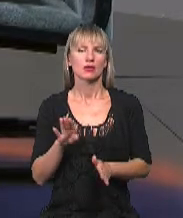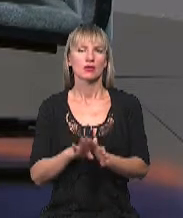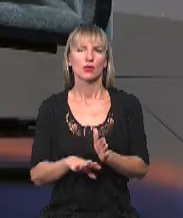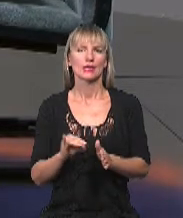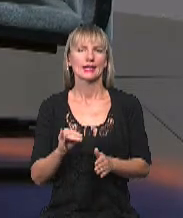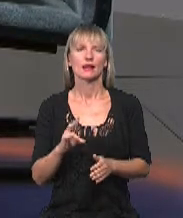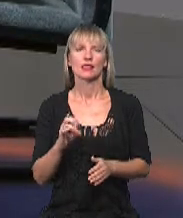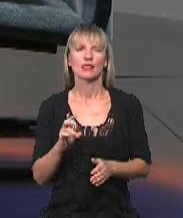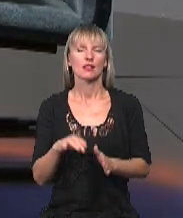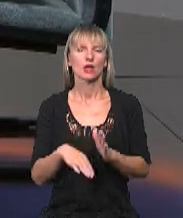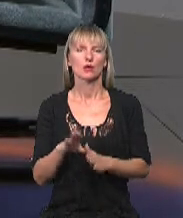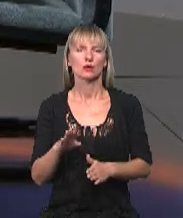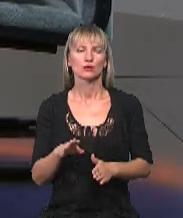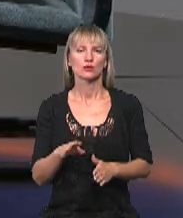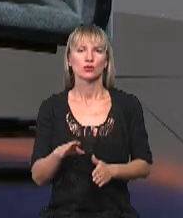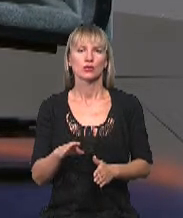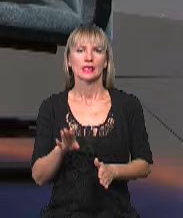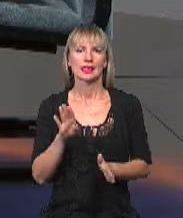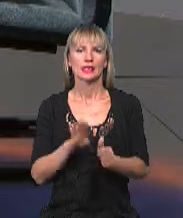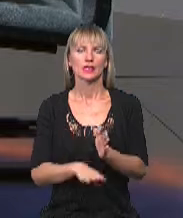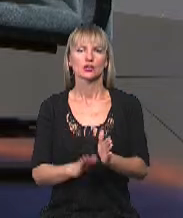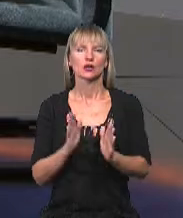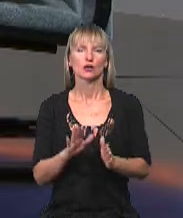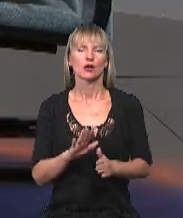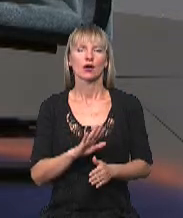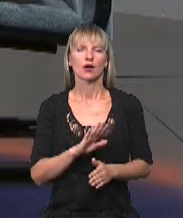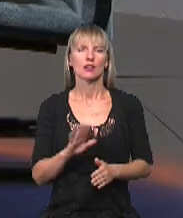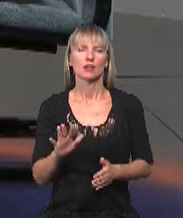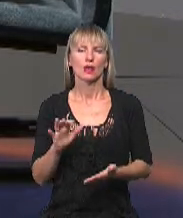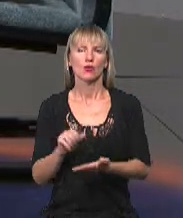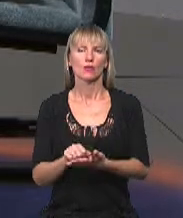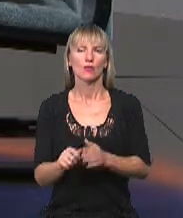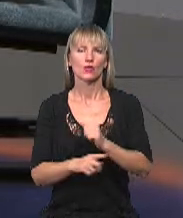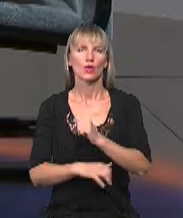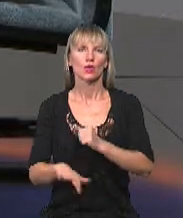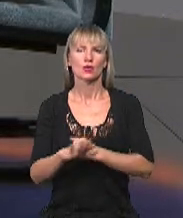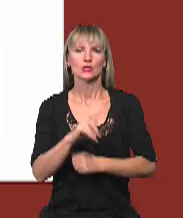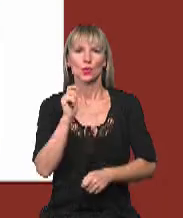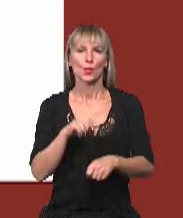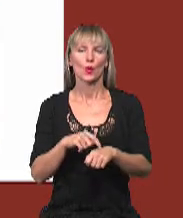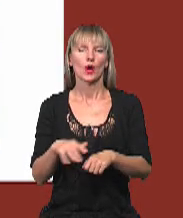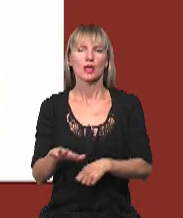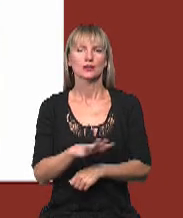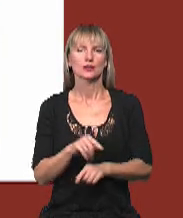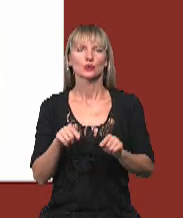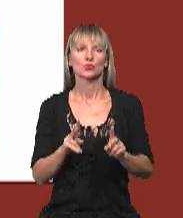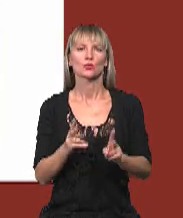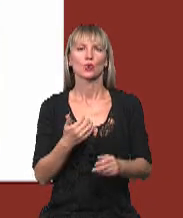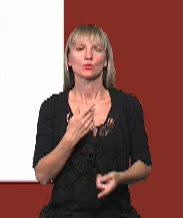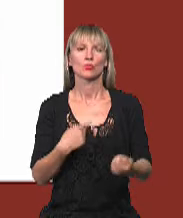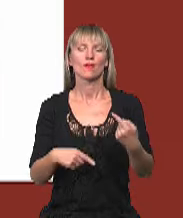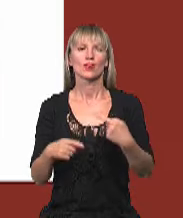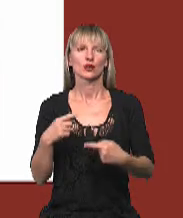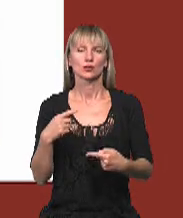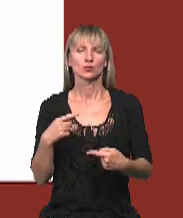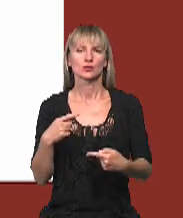не найліпше. Гірше тільки неокупований Донецьк-Луганськ. Ось тут ті, хто хочуть